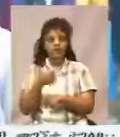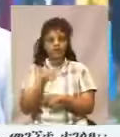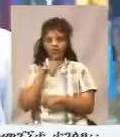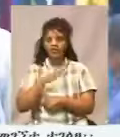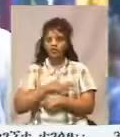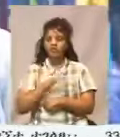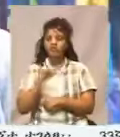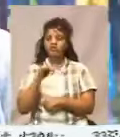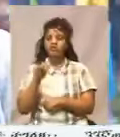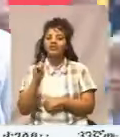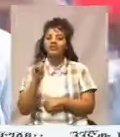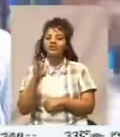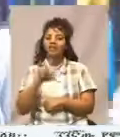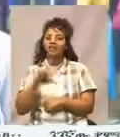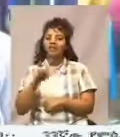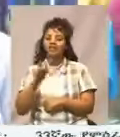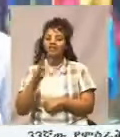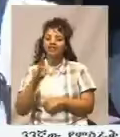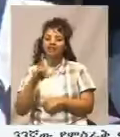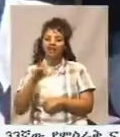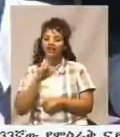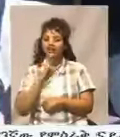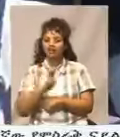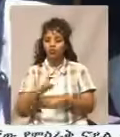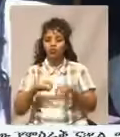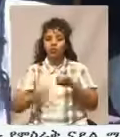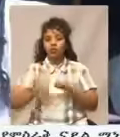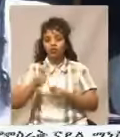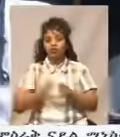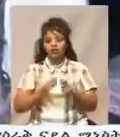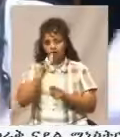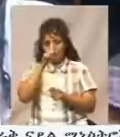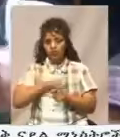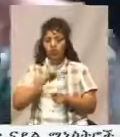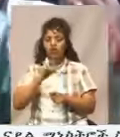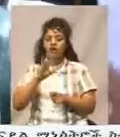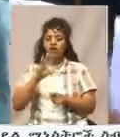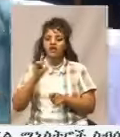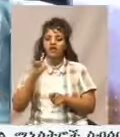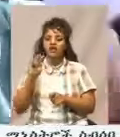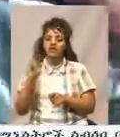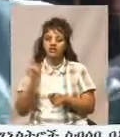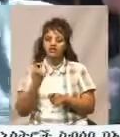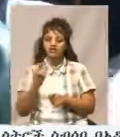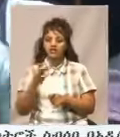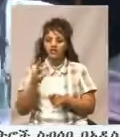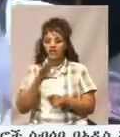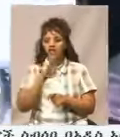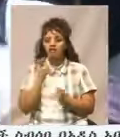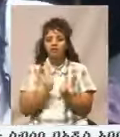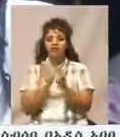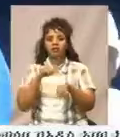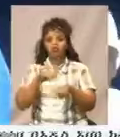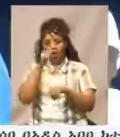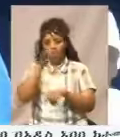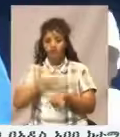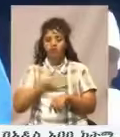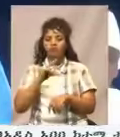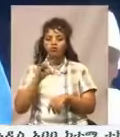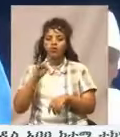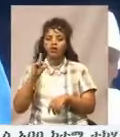ወይዘሮ ምትኬ ተስፋዬ ናቸው። የወረዳው ዋና አስተዳዳሪ አቶ ወጋዮ መሰለና ብልጽግና ፓርቲ ጽህፈት ቤት ኃላፊ አቶ ብዛዮ